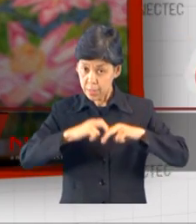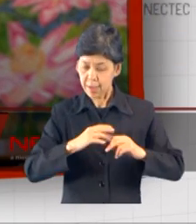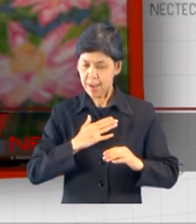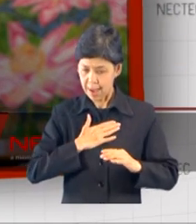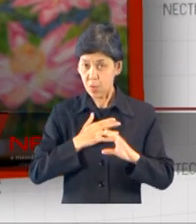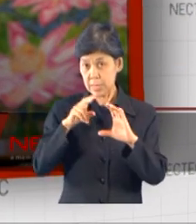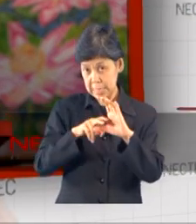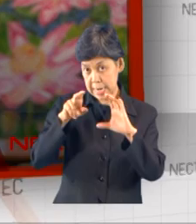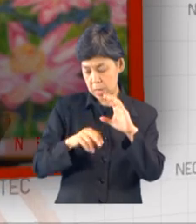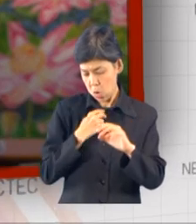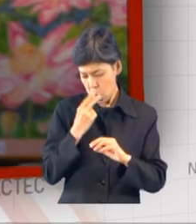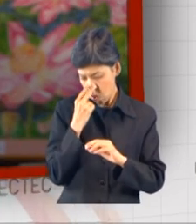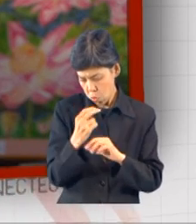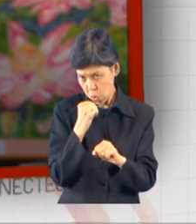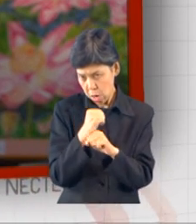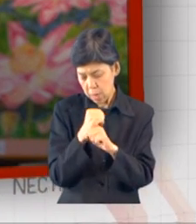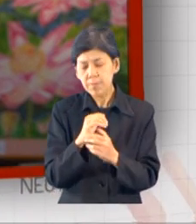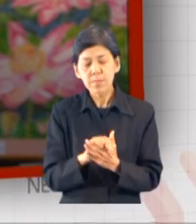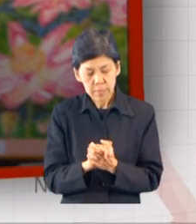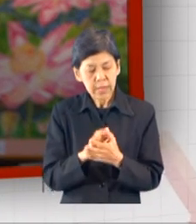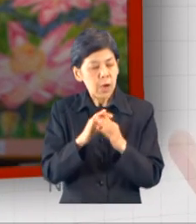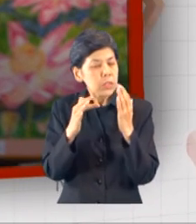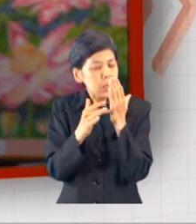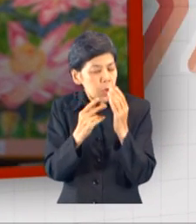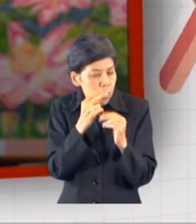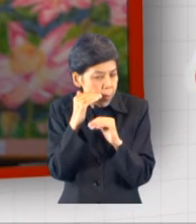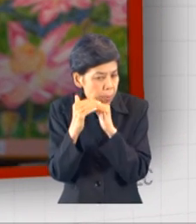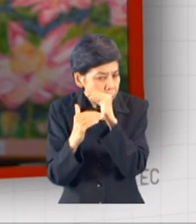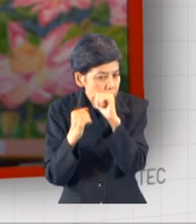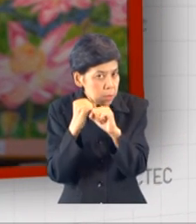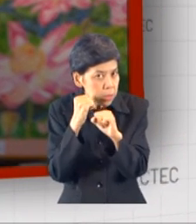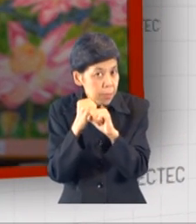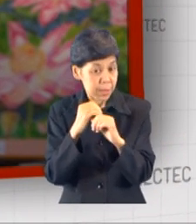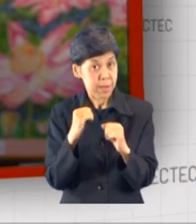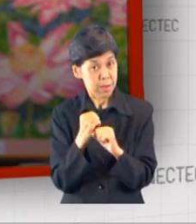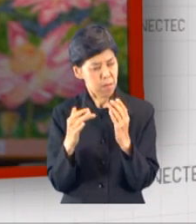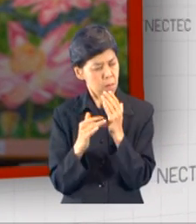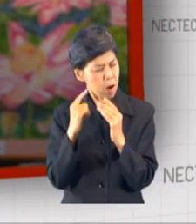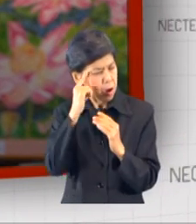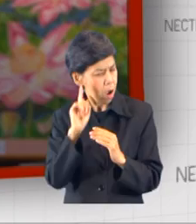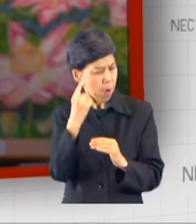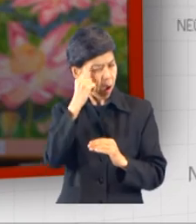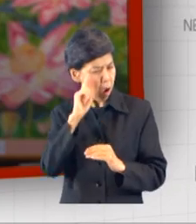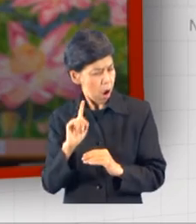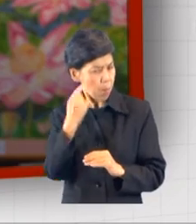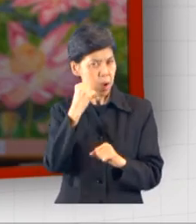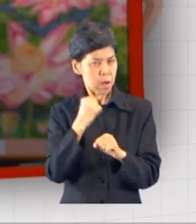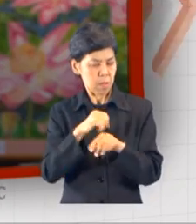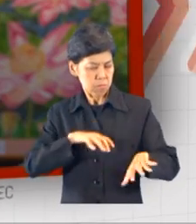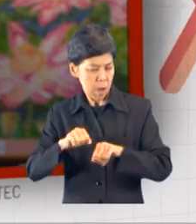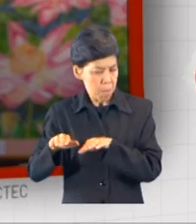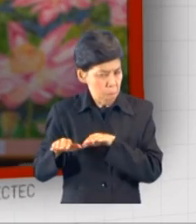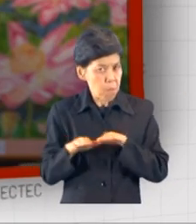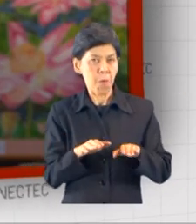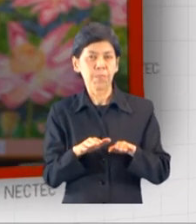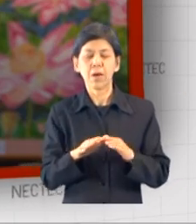า NECTECH จะต้องติดตามความก้าวหน้าของเทคโนโลยีและพัฒนาเทคโนโลยีใหม่ๆ พื่อเตรียม